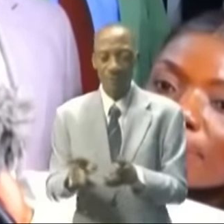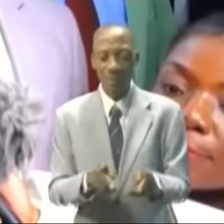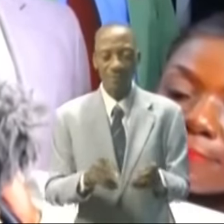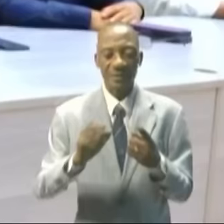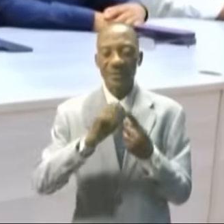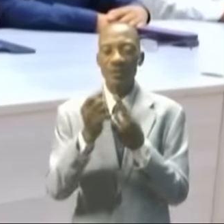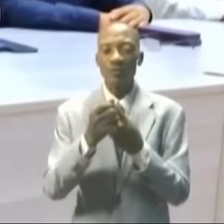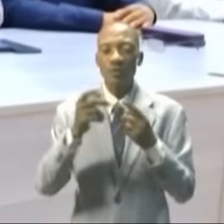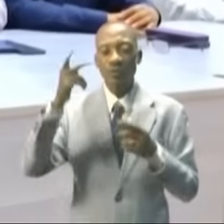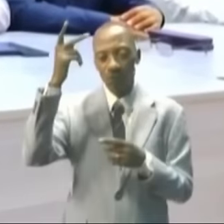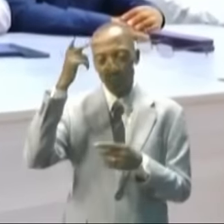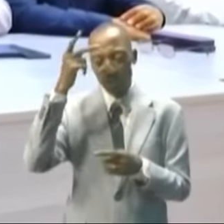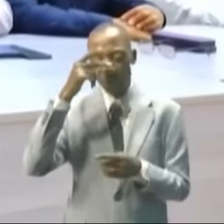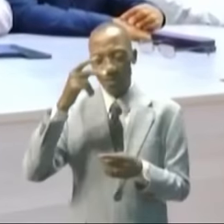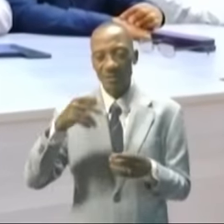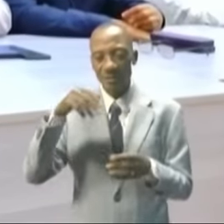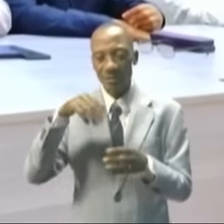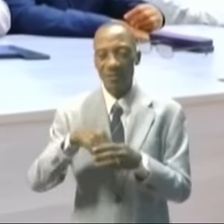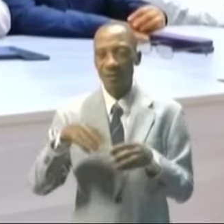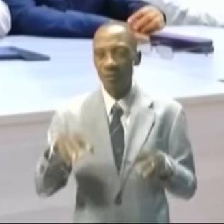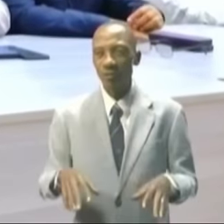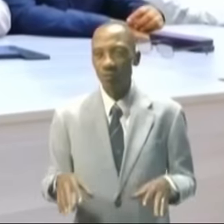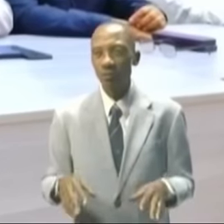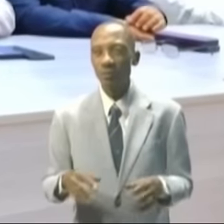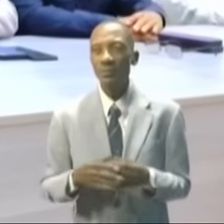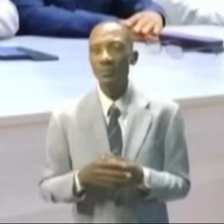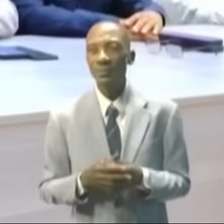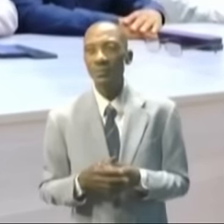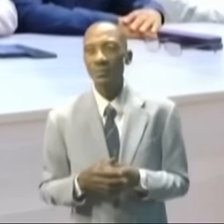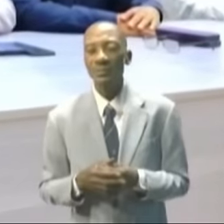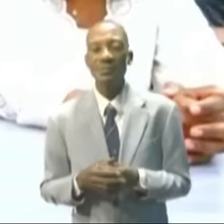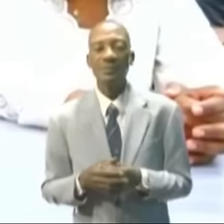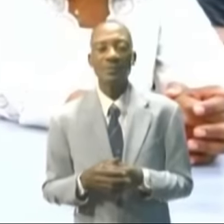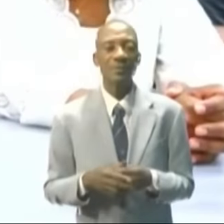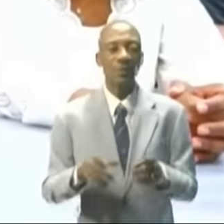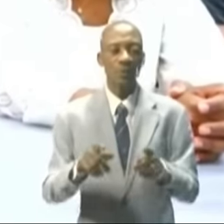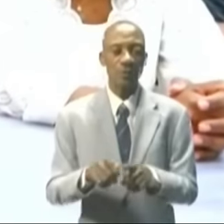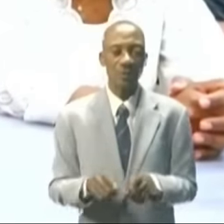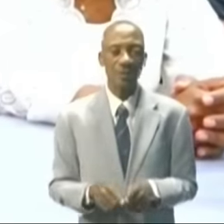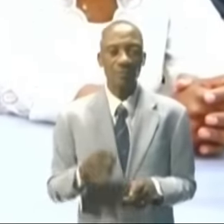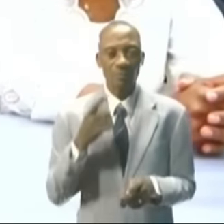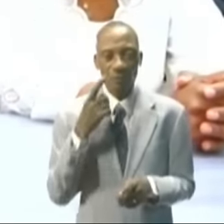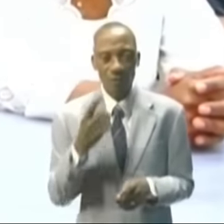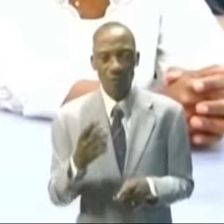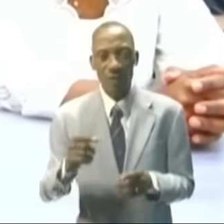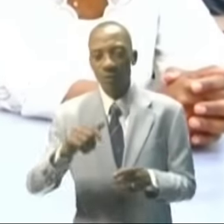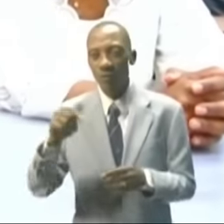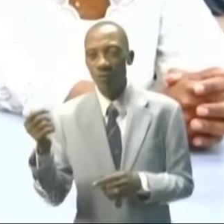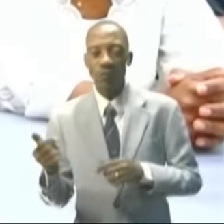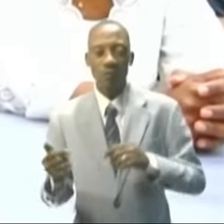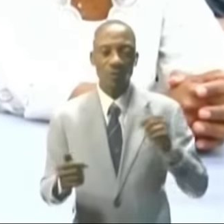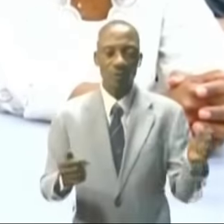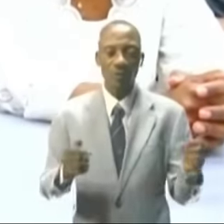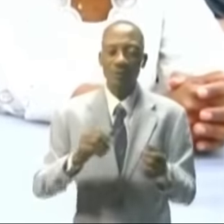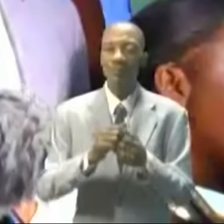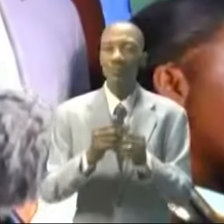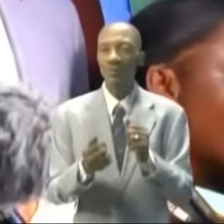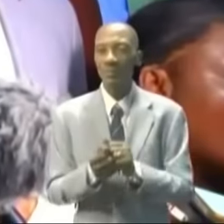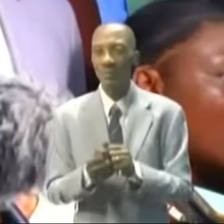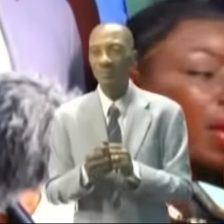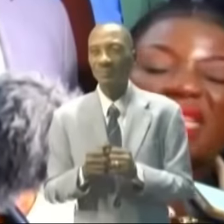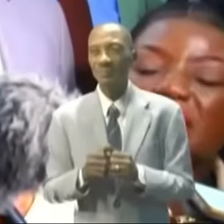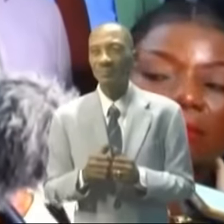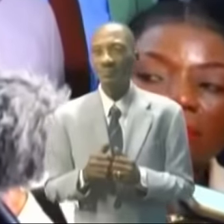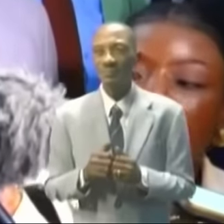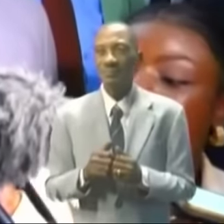pays, notamment en ce qui concerne l'investiture du gouvernement tel que nommé par